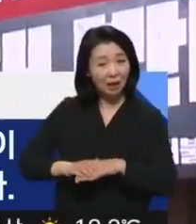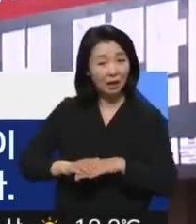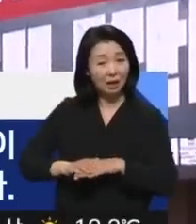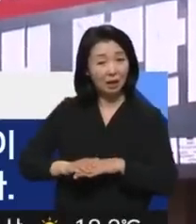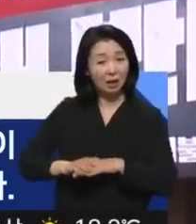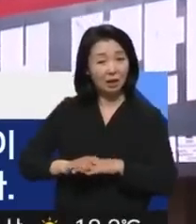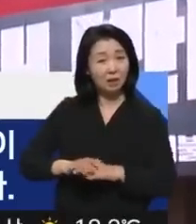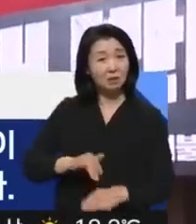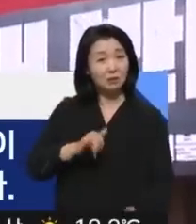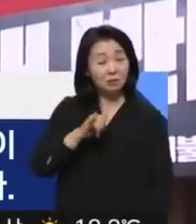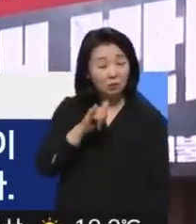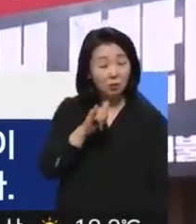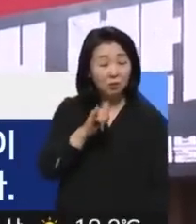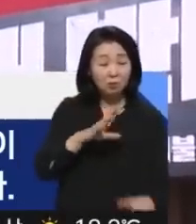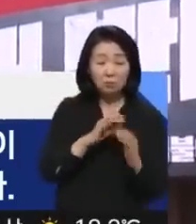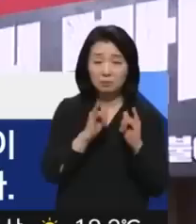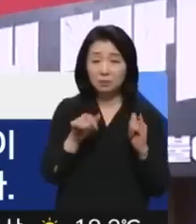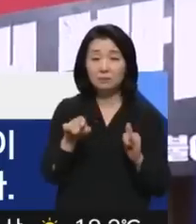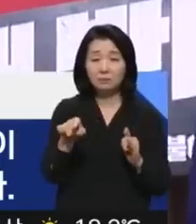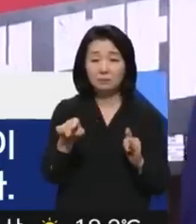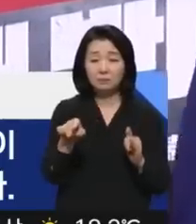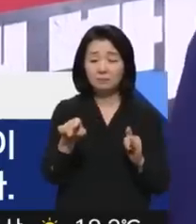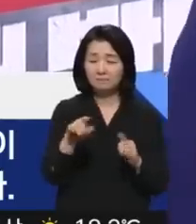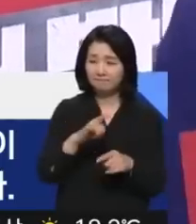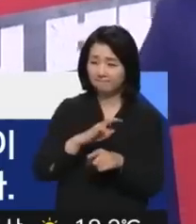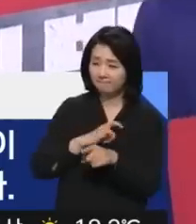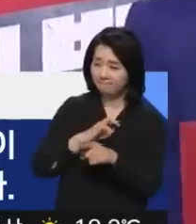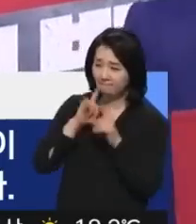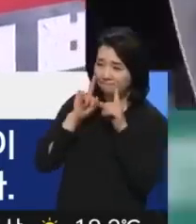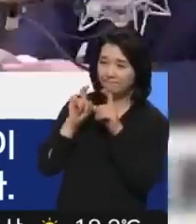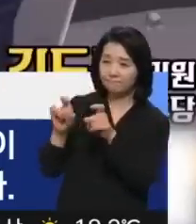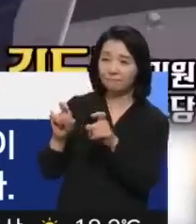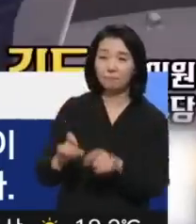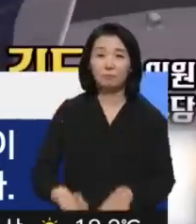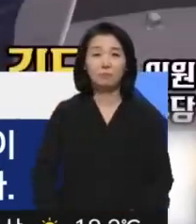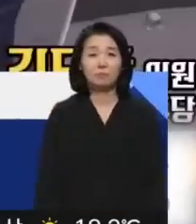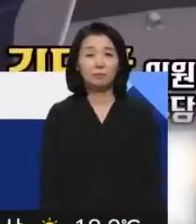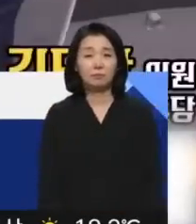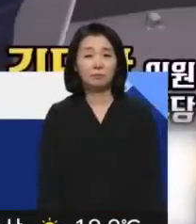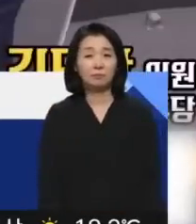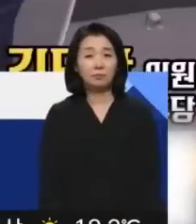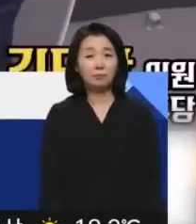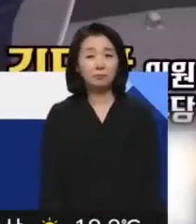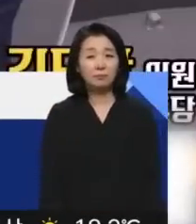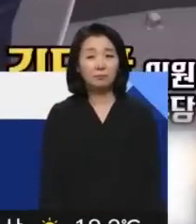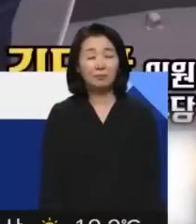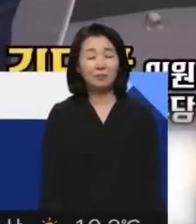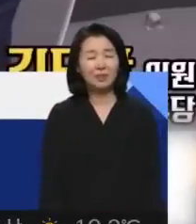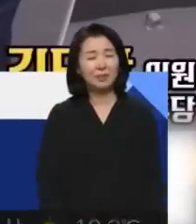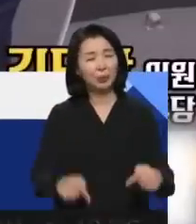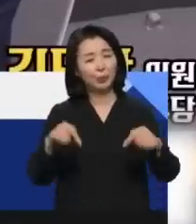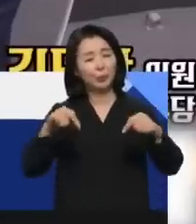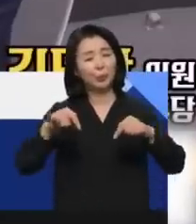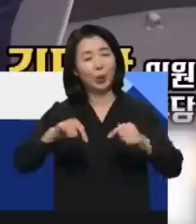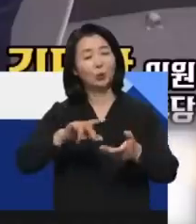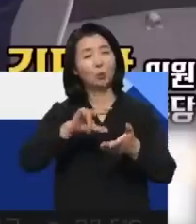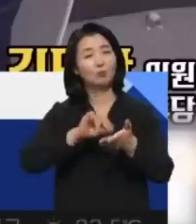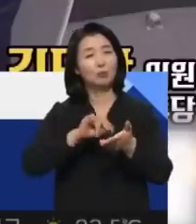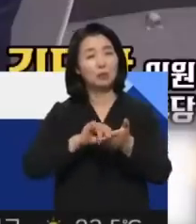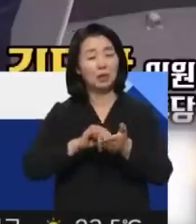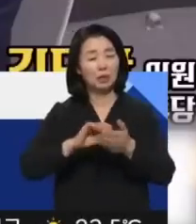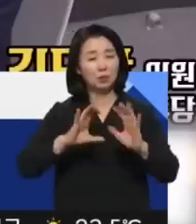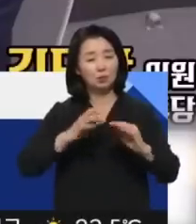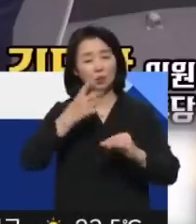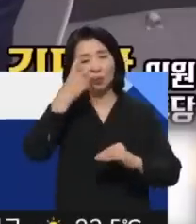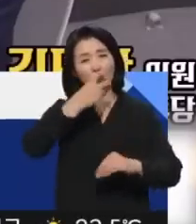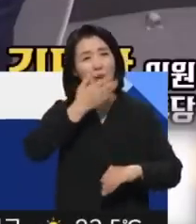이행했는지 우리 국민들은 의구심을 가지고 있습니다. 예. 실제 이제 외교 문제에 대해서 국정조사를 할 수 있느냐, 이런